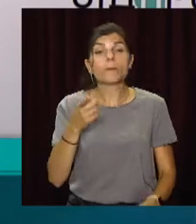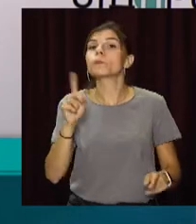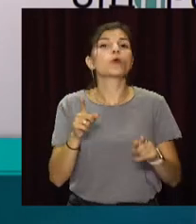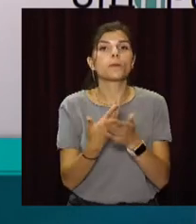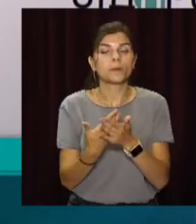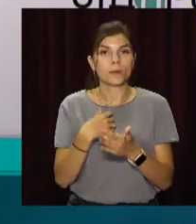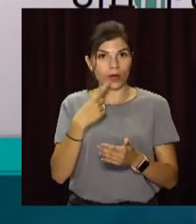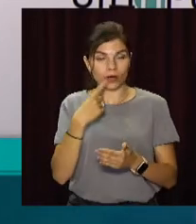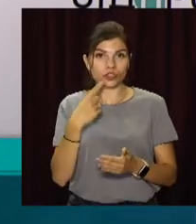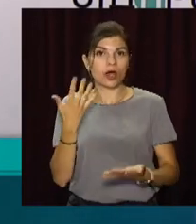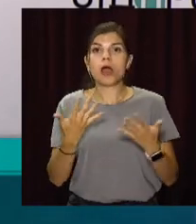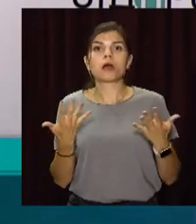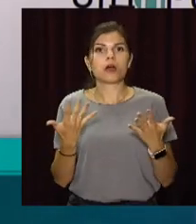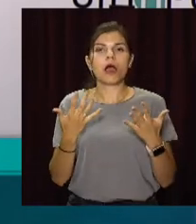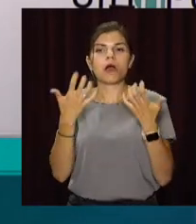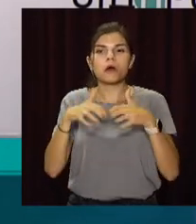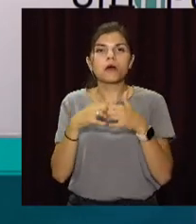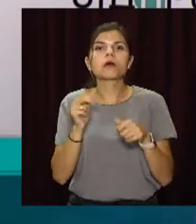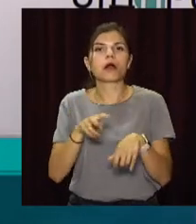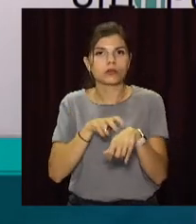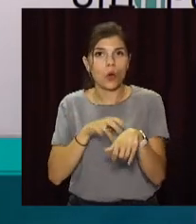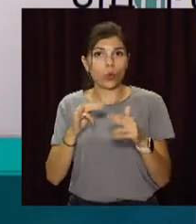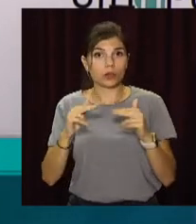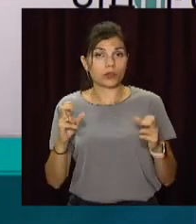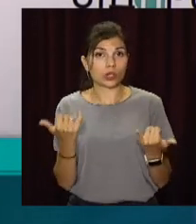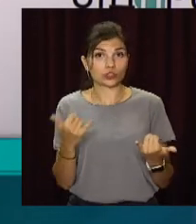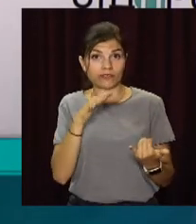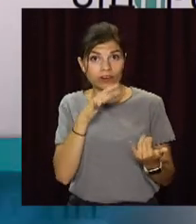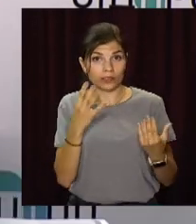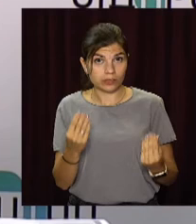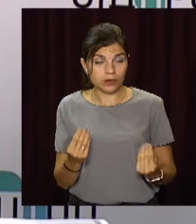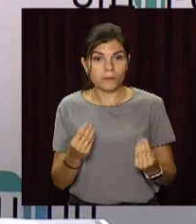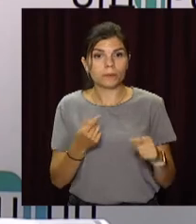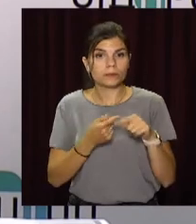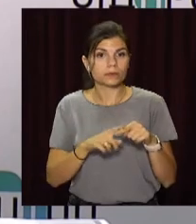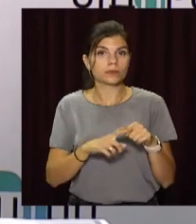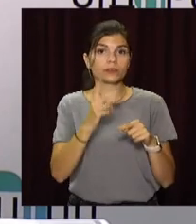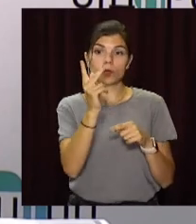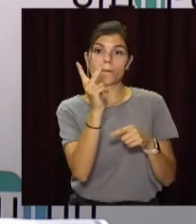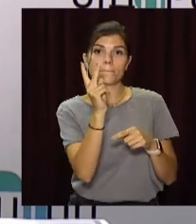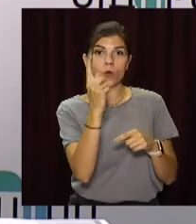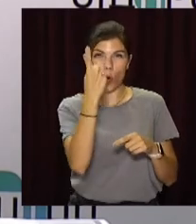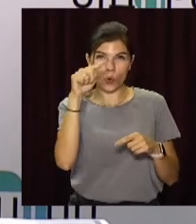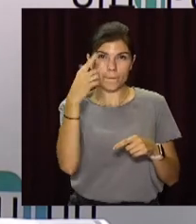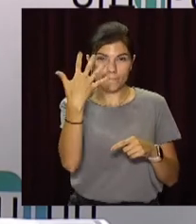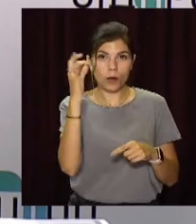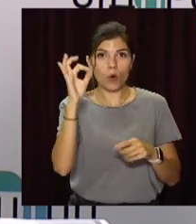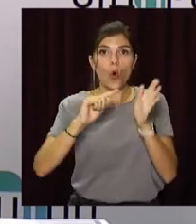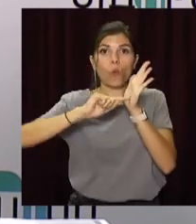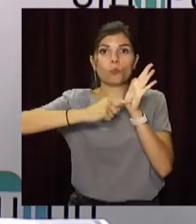ми кажемо, яким чином розраховується податок у Дніпрі на сьогоднішній день, то це 1,5% помножені